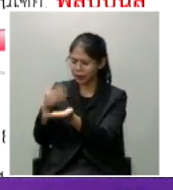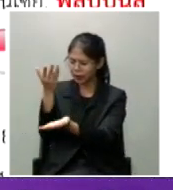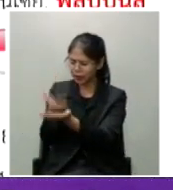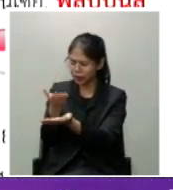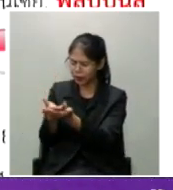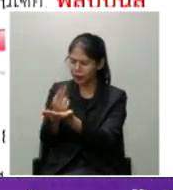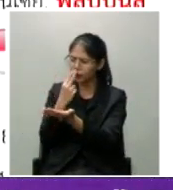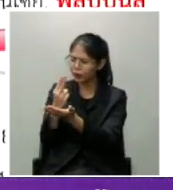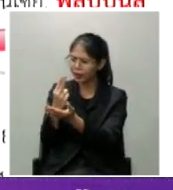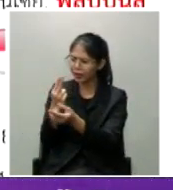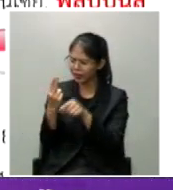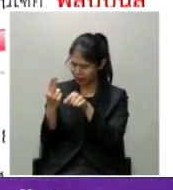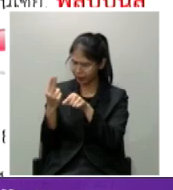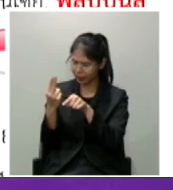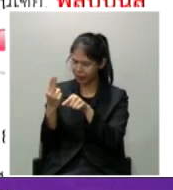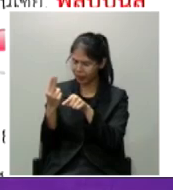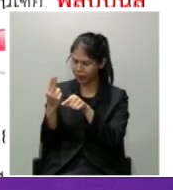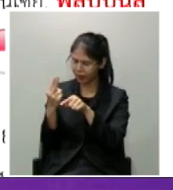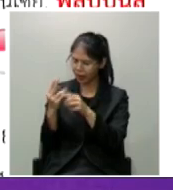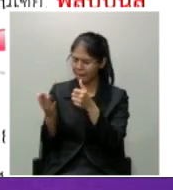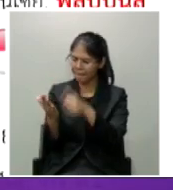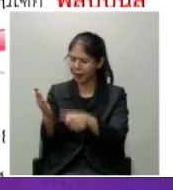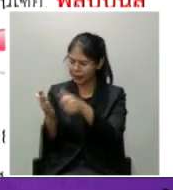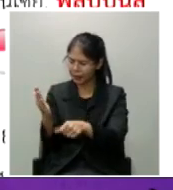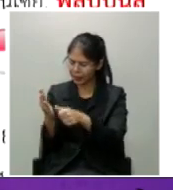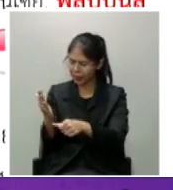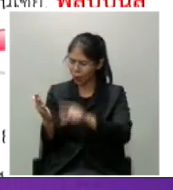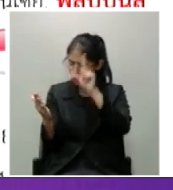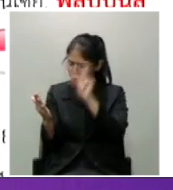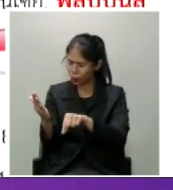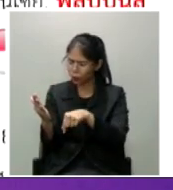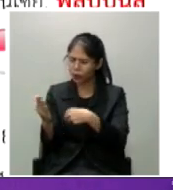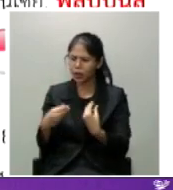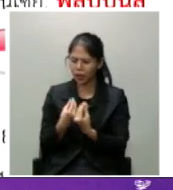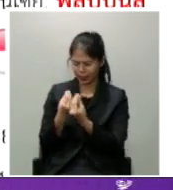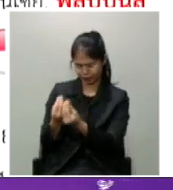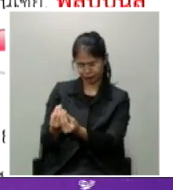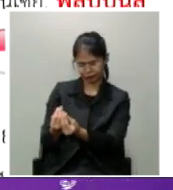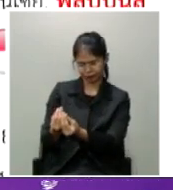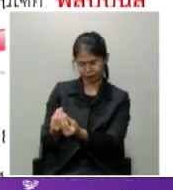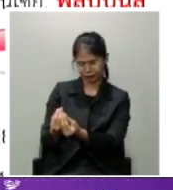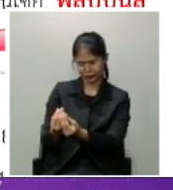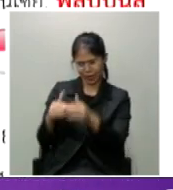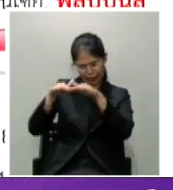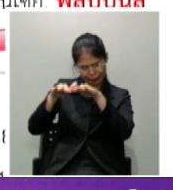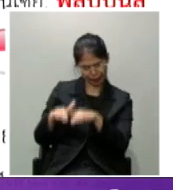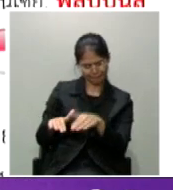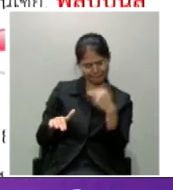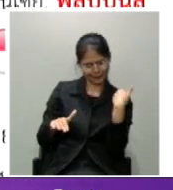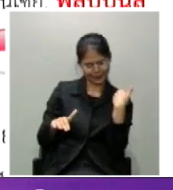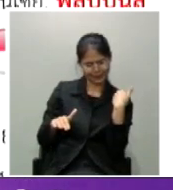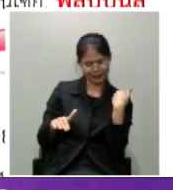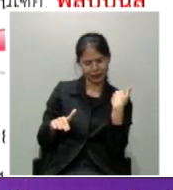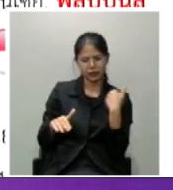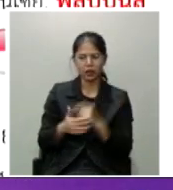ต้นทุนมันเท่านี้เพื่อจะได้มาเสียภาษีศุลกากรถูกลงเนี่ยมันเป็นต้นทุนที่ต่ำนี่ว่า